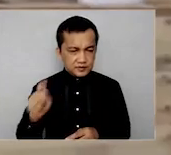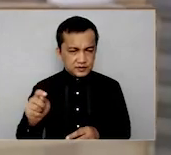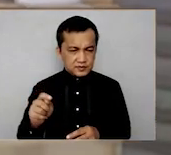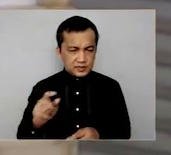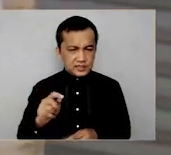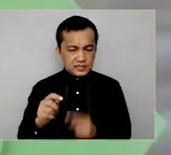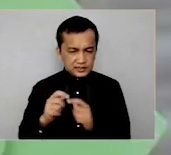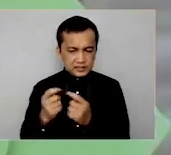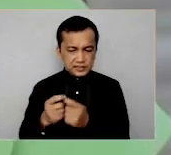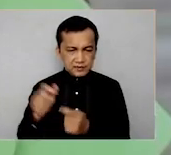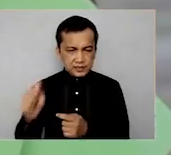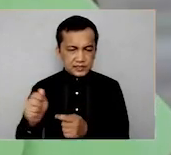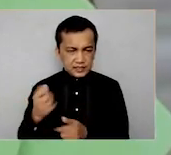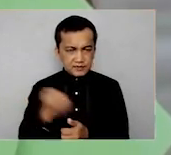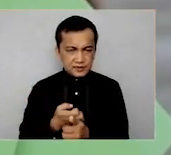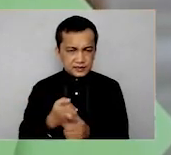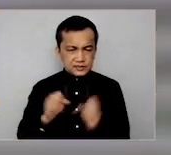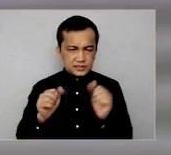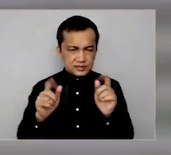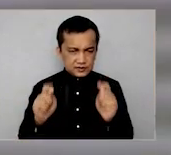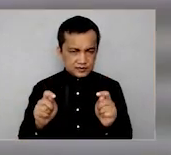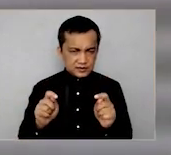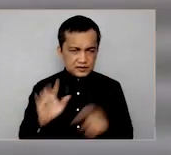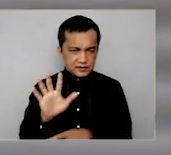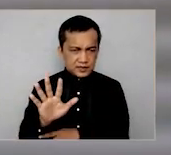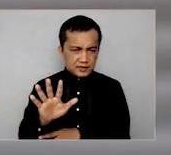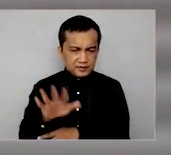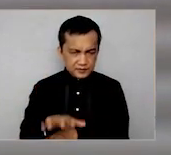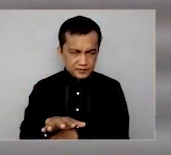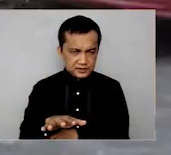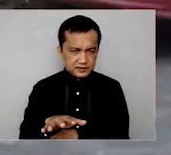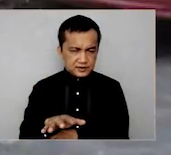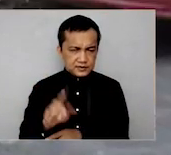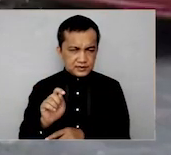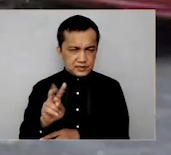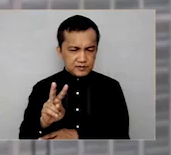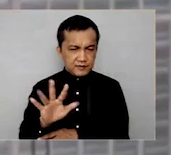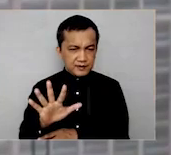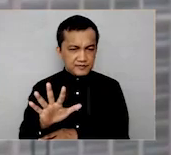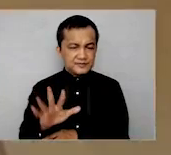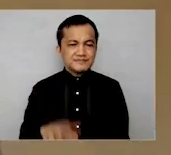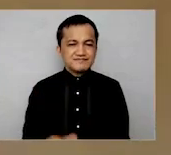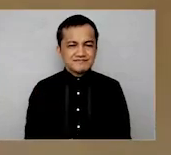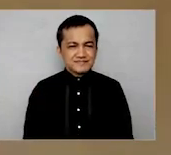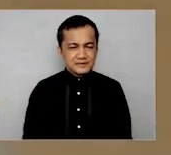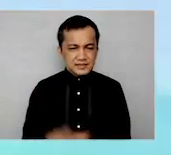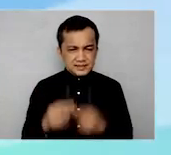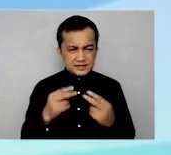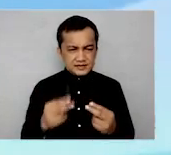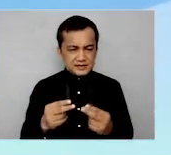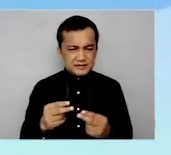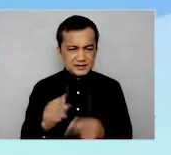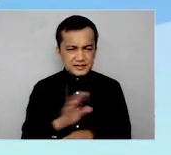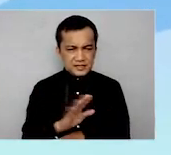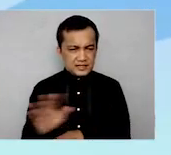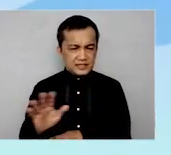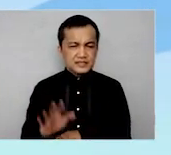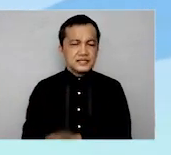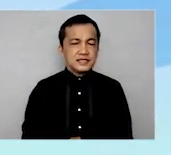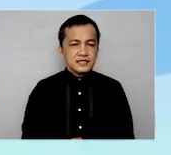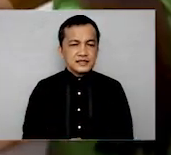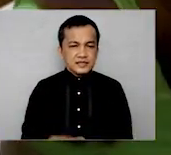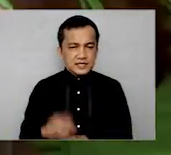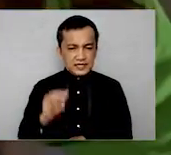A every Saturdays, 5 p.m. sa TV5. Nagbabalita mula sa Frontline,